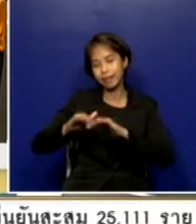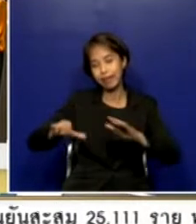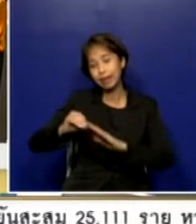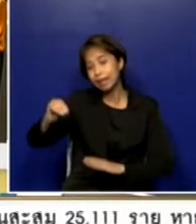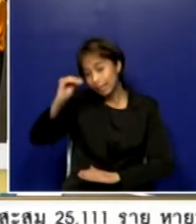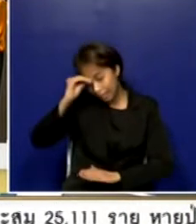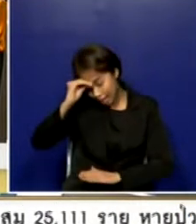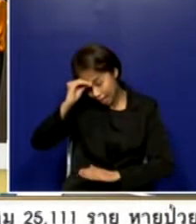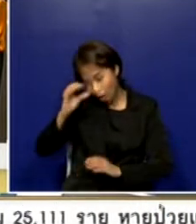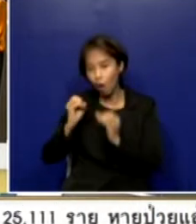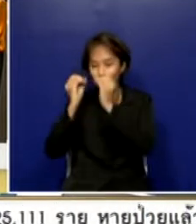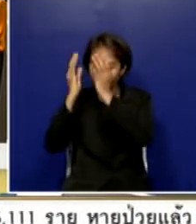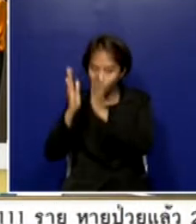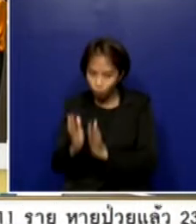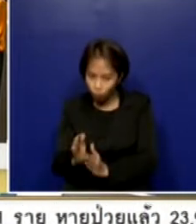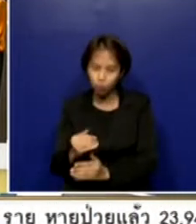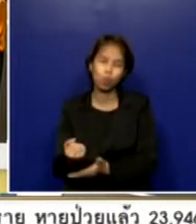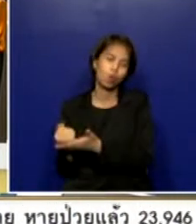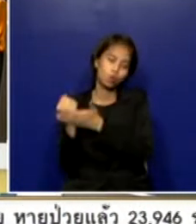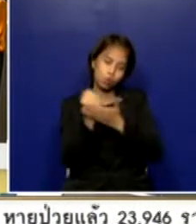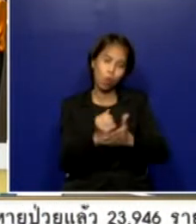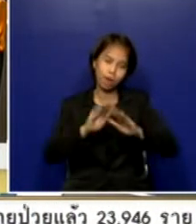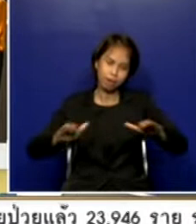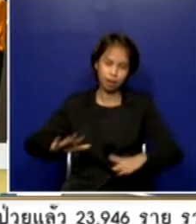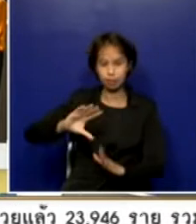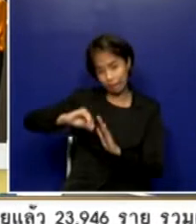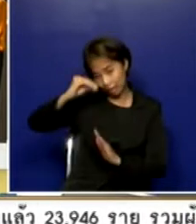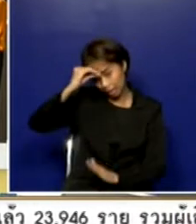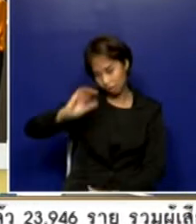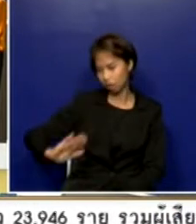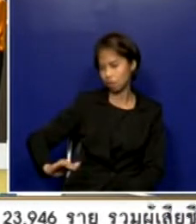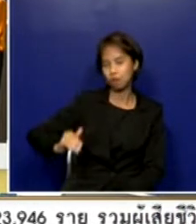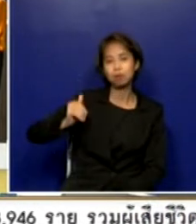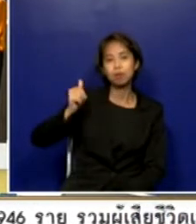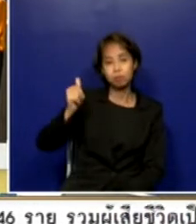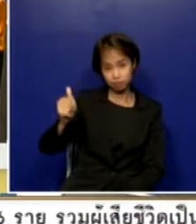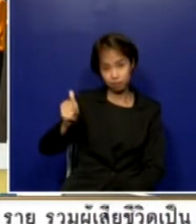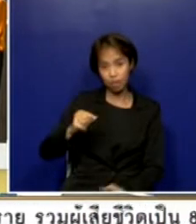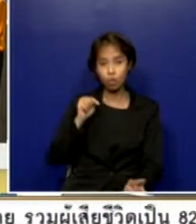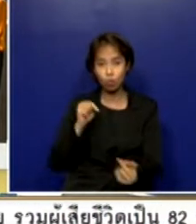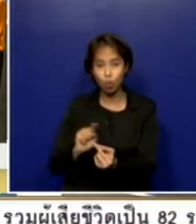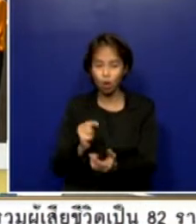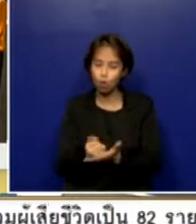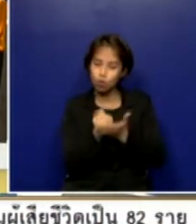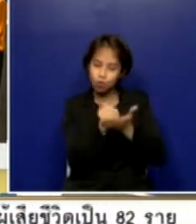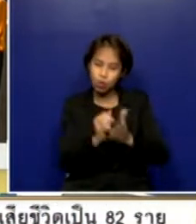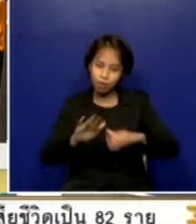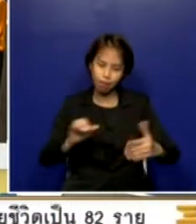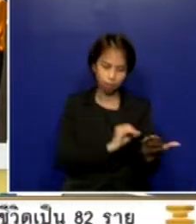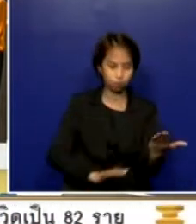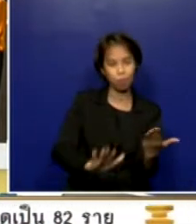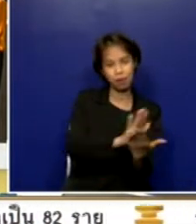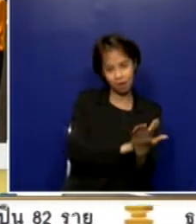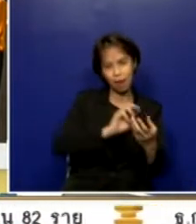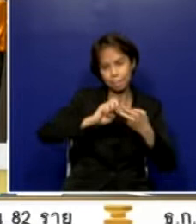ทำงานใกล้ชิดคุณณัฐพลคือคนที่ดูแลทีมฟุตบอลของคุณน่าจะพลไม่เคยมีประสบการณ์ด้านการบริหารงานด้านการศึกษามาก่อนเลยแต่